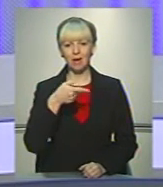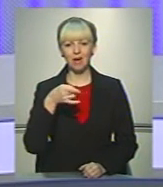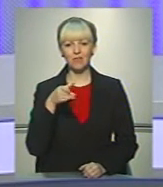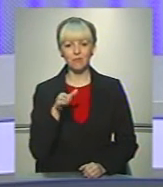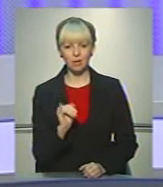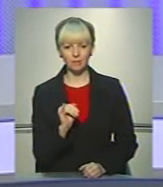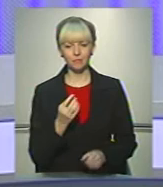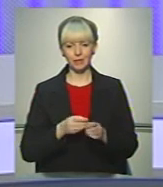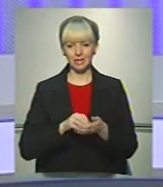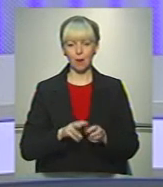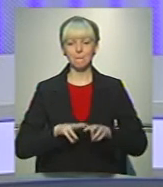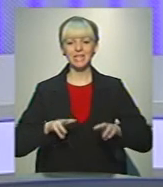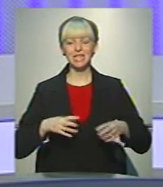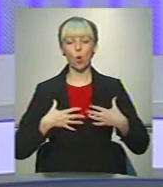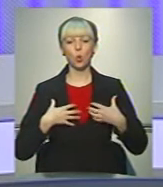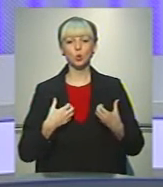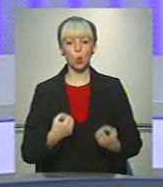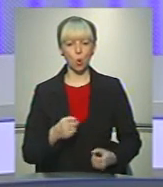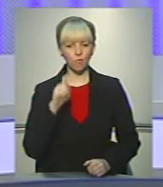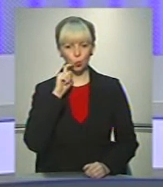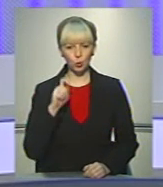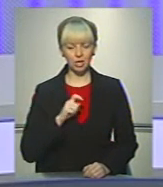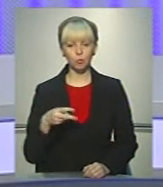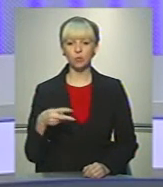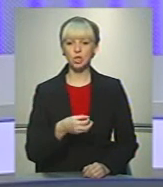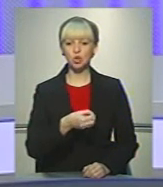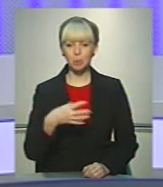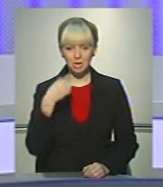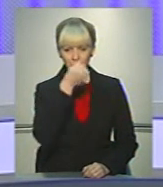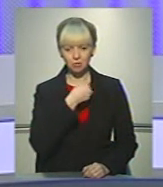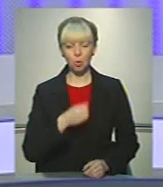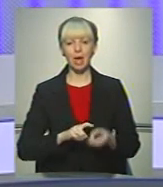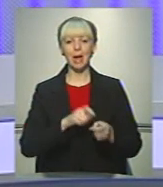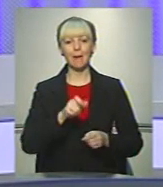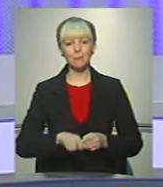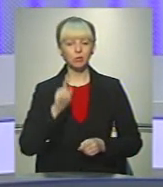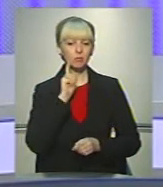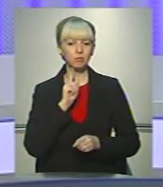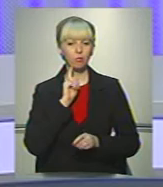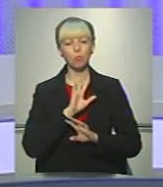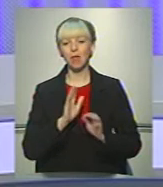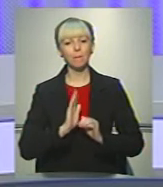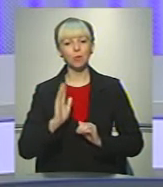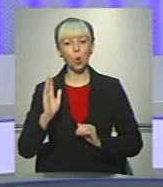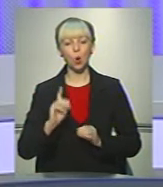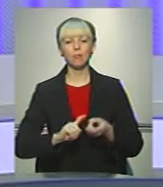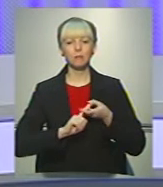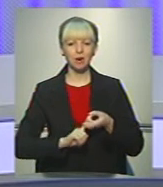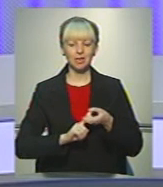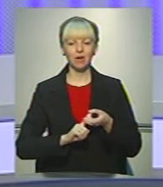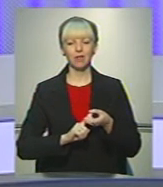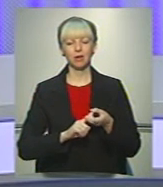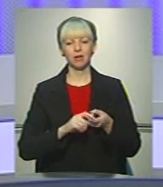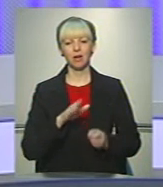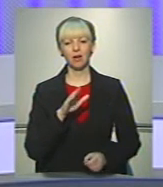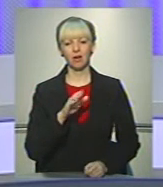ГРВІ. Це дані Міністерства охорони здоров'я України. В 2015-му епідеміологи поки що не прогнозують пандемії